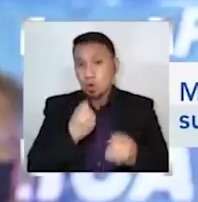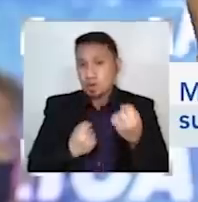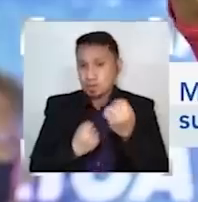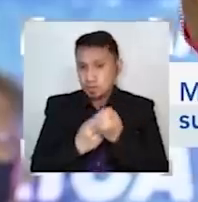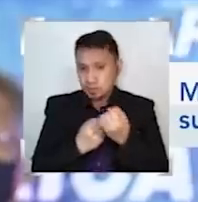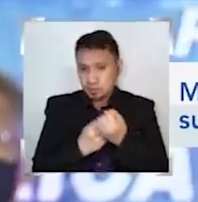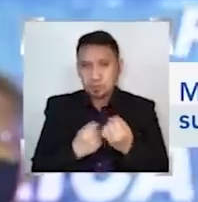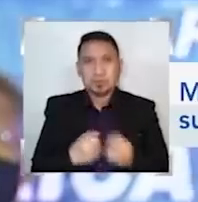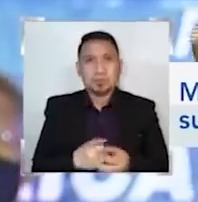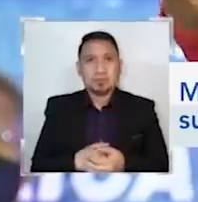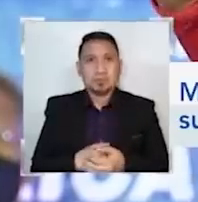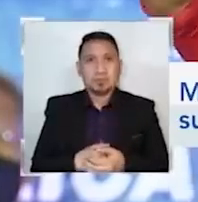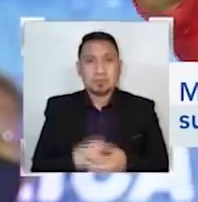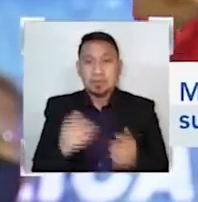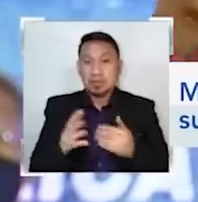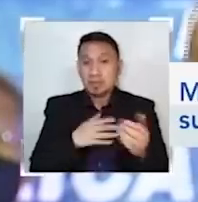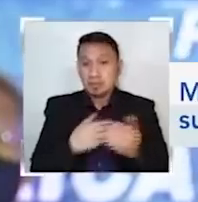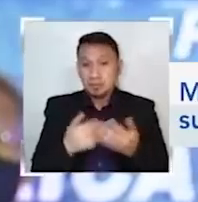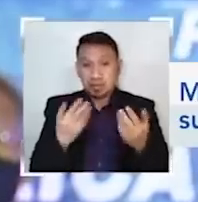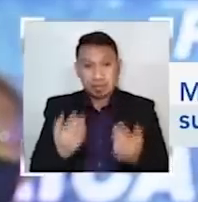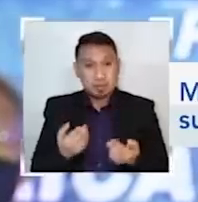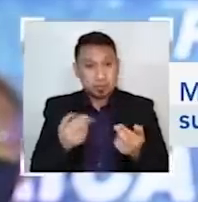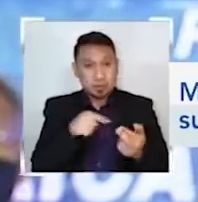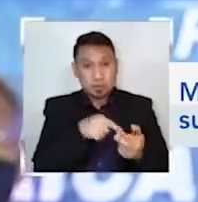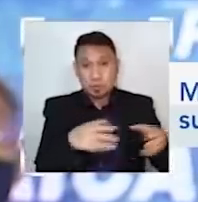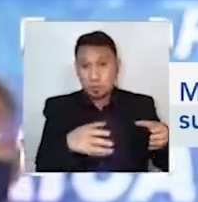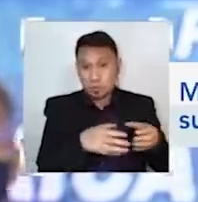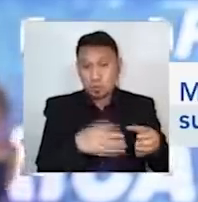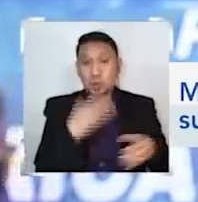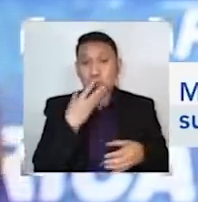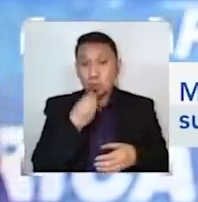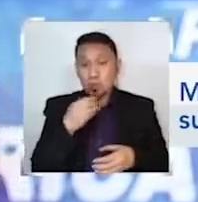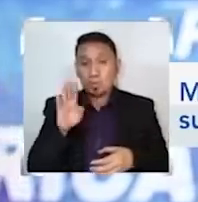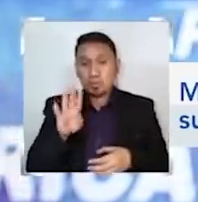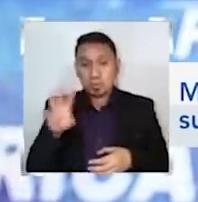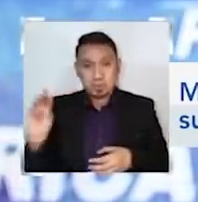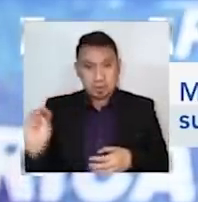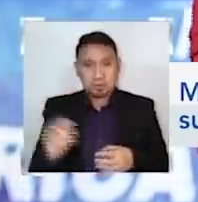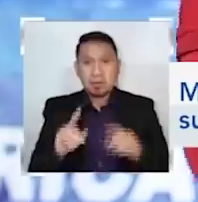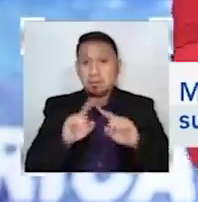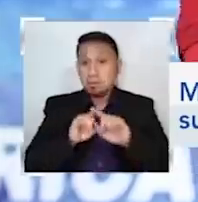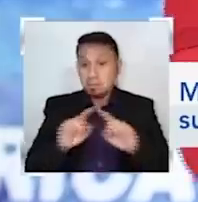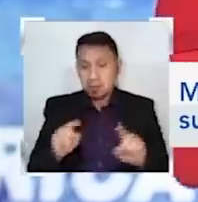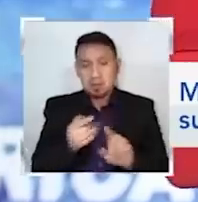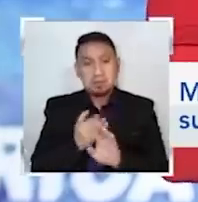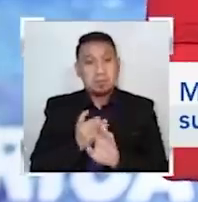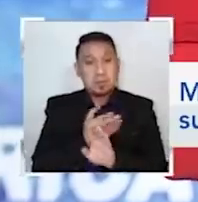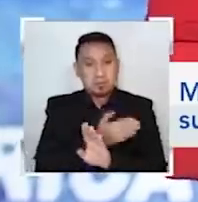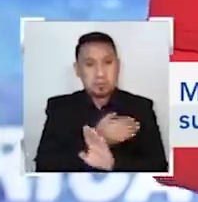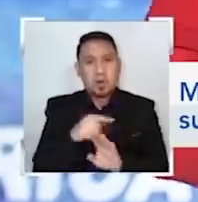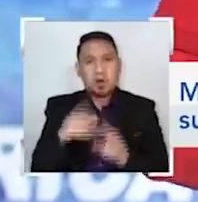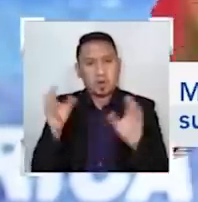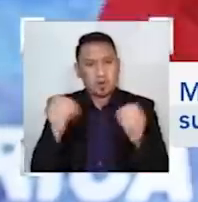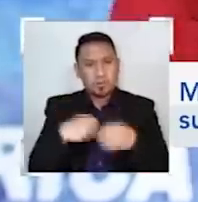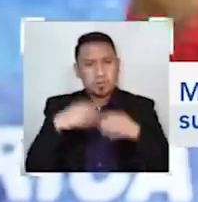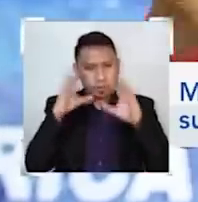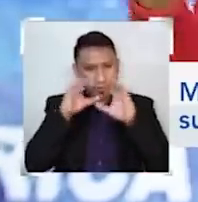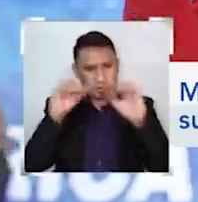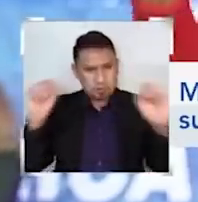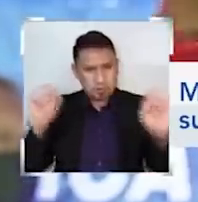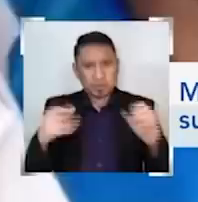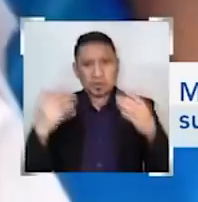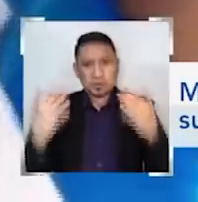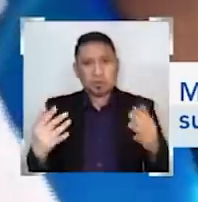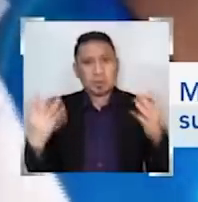candidate kahit pa inendorso ng kanyang partido si Bongbong Marcos. Pero nauna nang kinumpirma ng Malacanang na nagkita ang Pangulo at